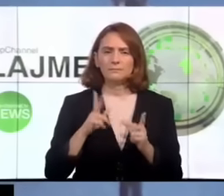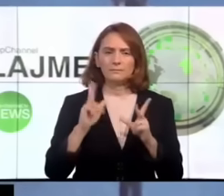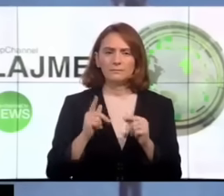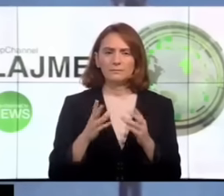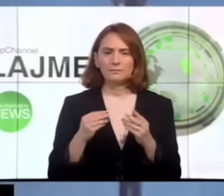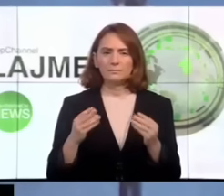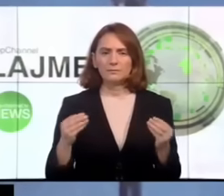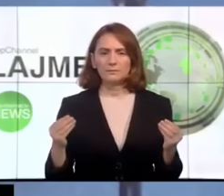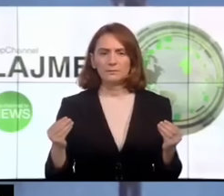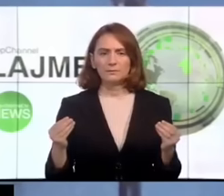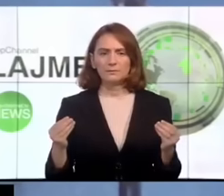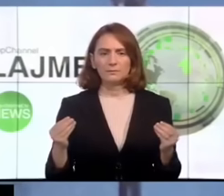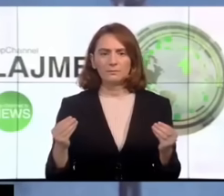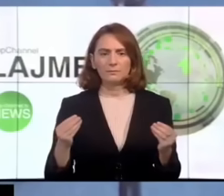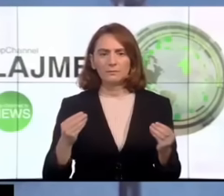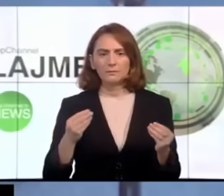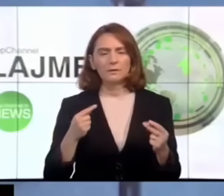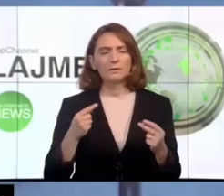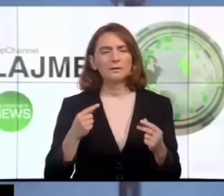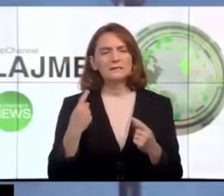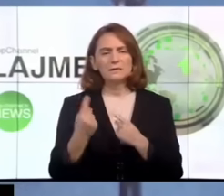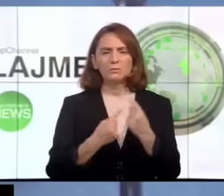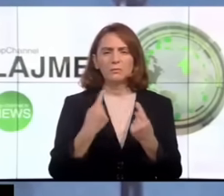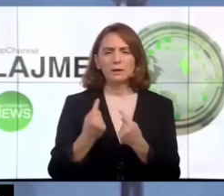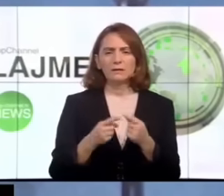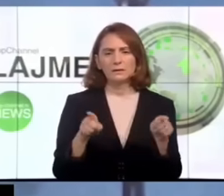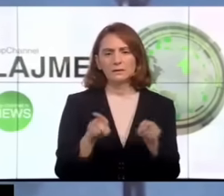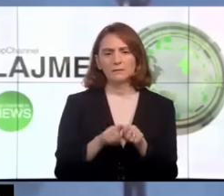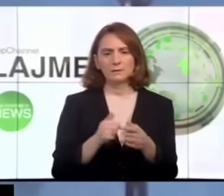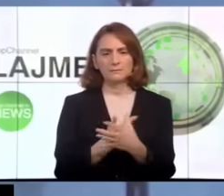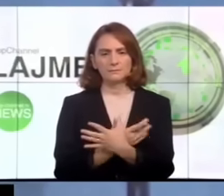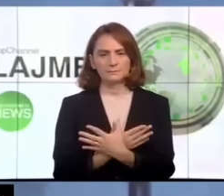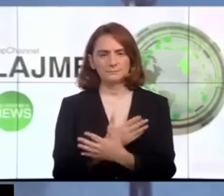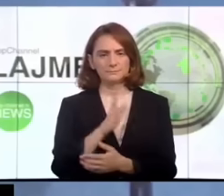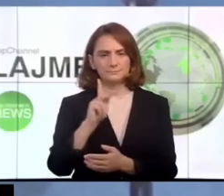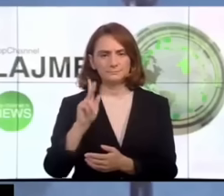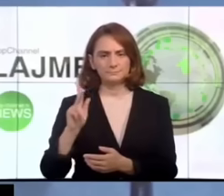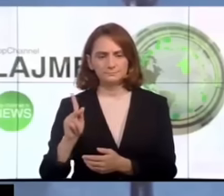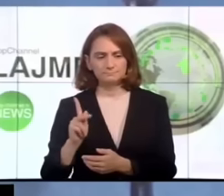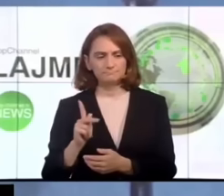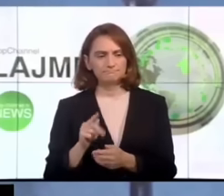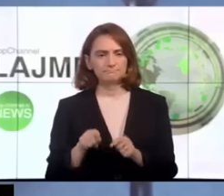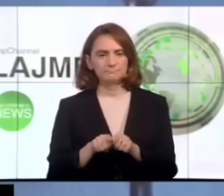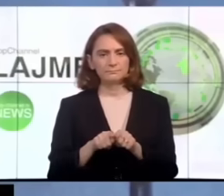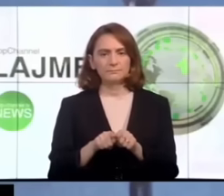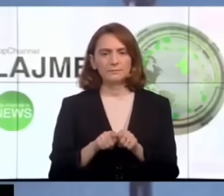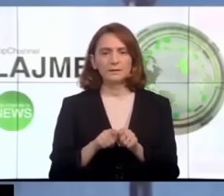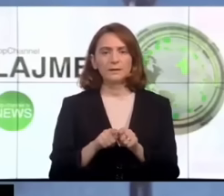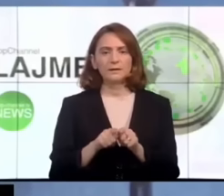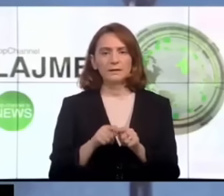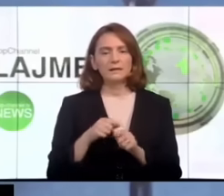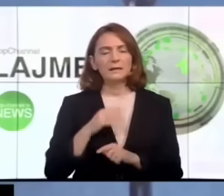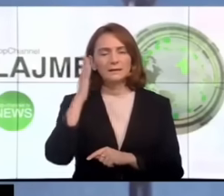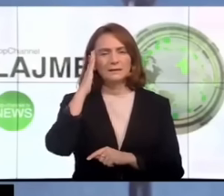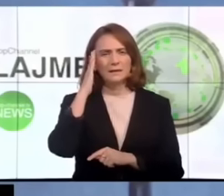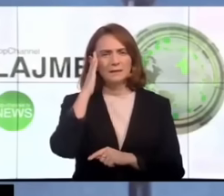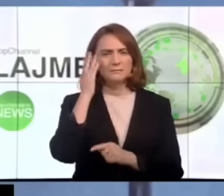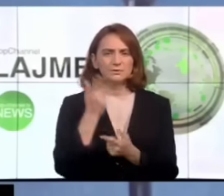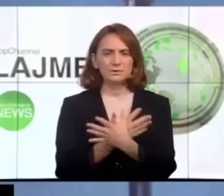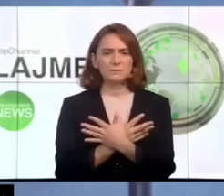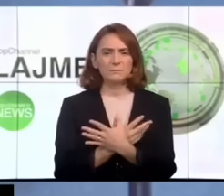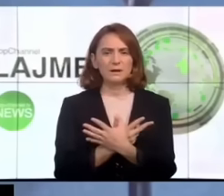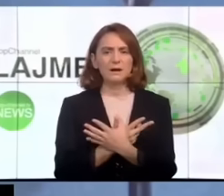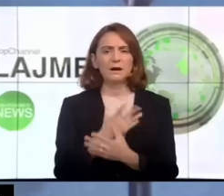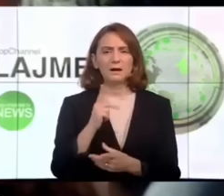konkrete, jo personazhe konkret, por nga fenomene konkrete që ndodhin në Shqipëri dhe mendoj se i flet shumë mirë publikut dhe do gjejnë